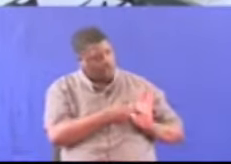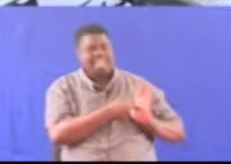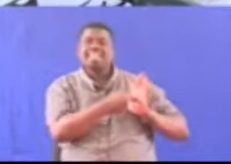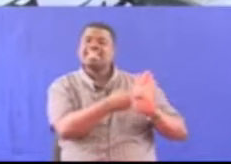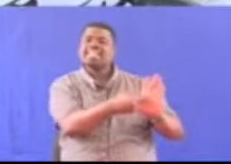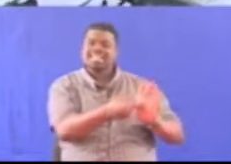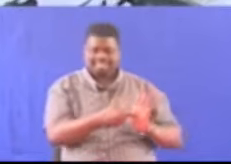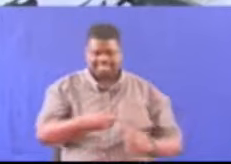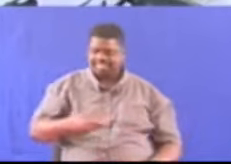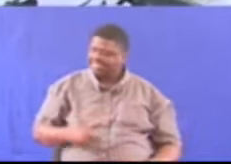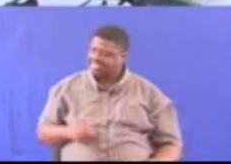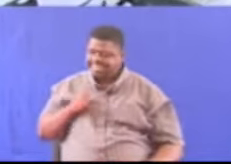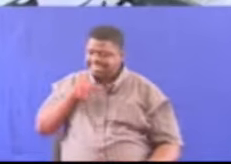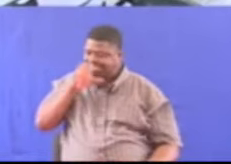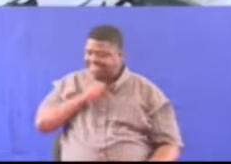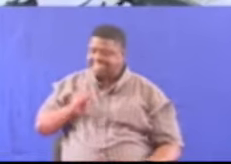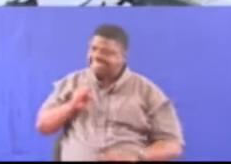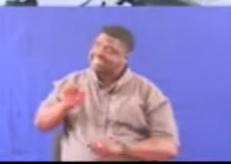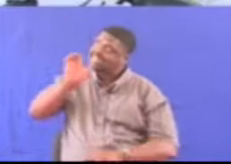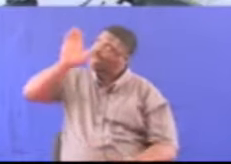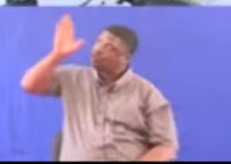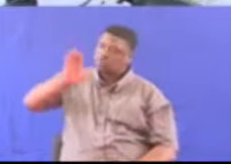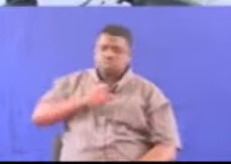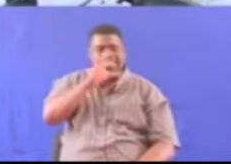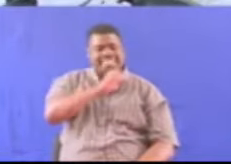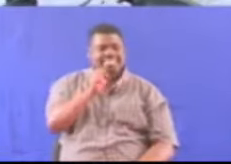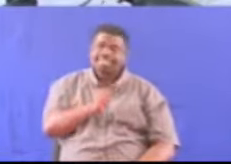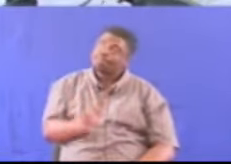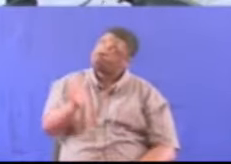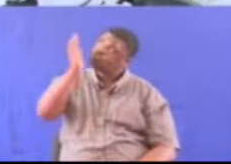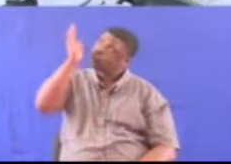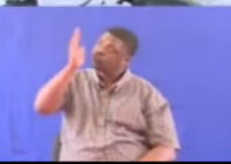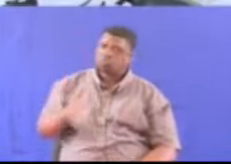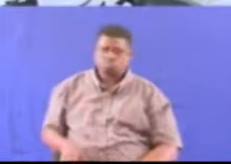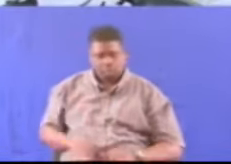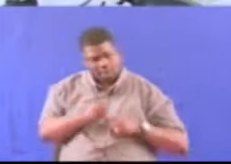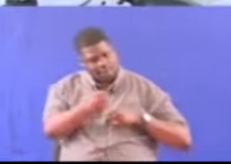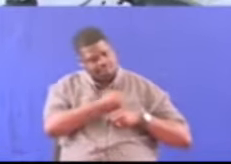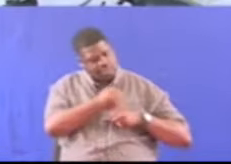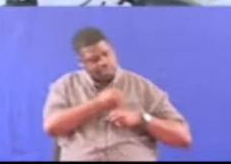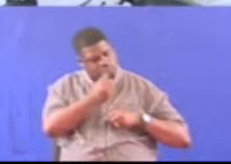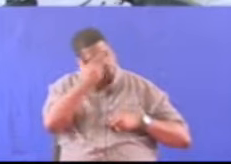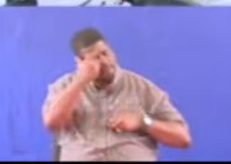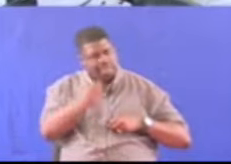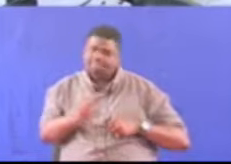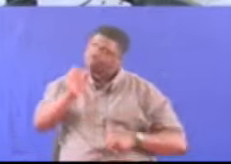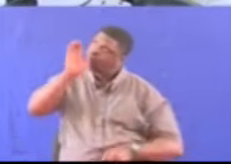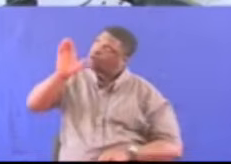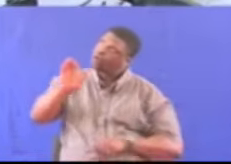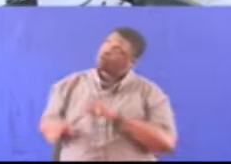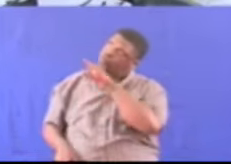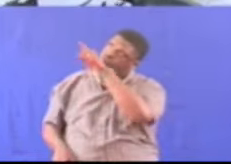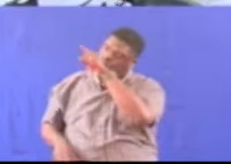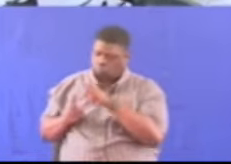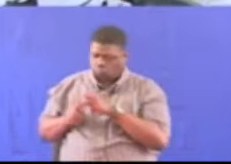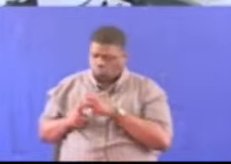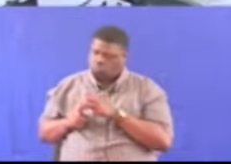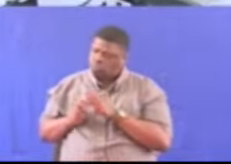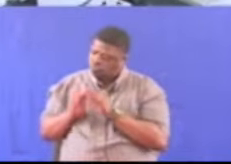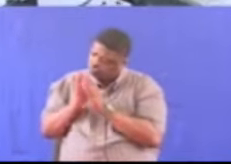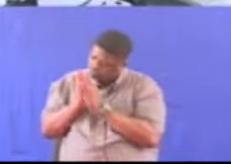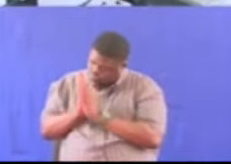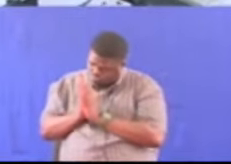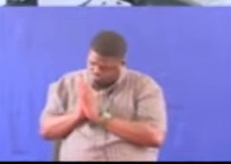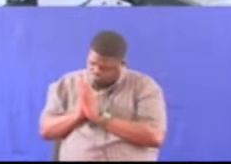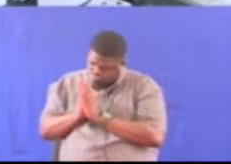wa siri zako, siri za Mungu. Afanye kwa uaminifu wako na kwa kukutukuza na kulicha